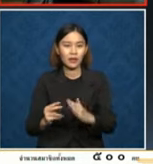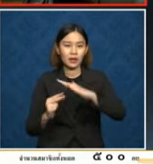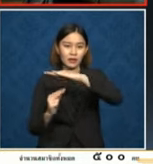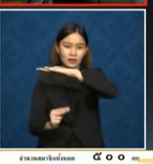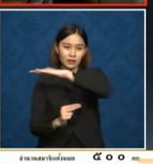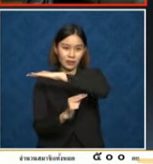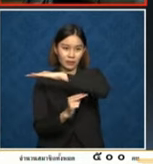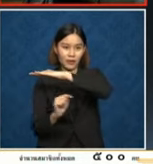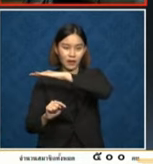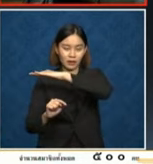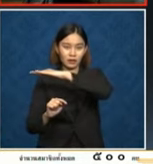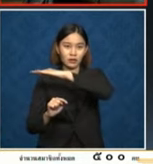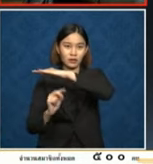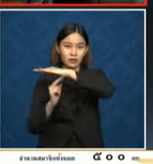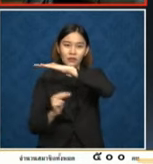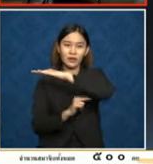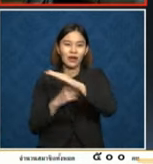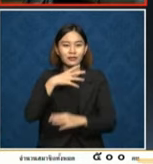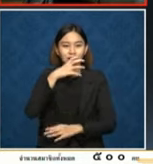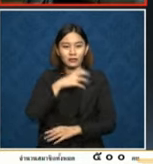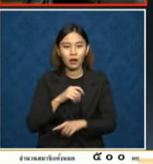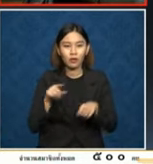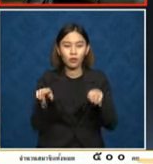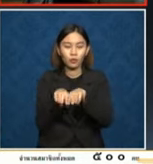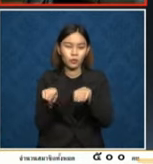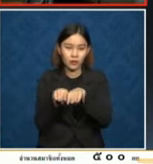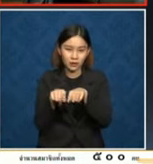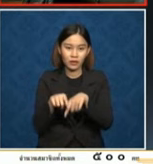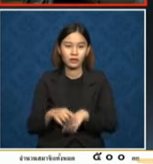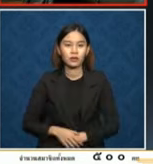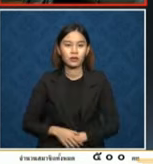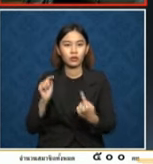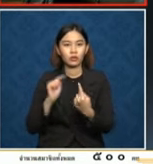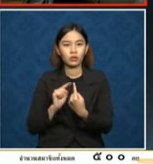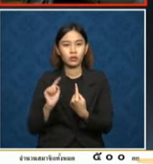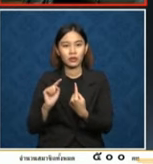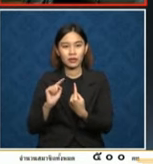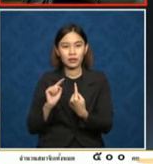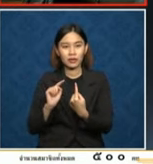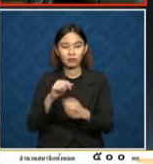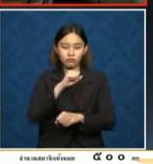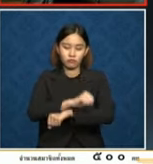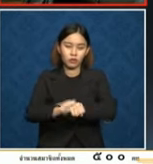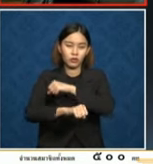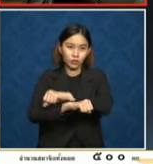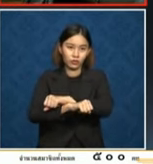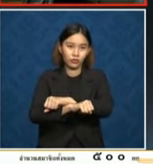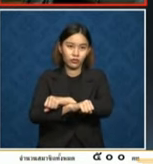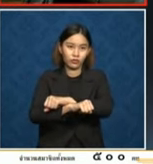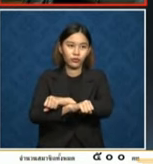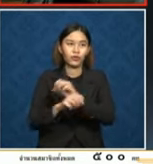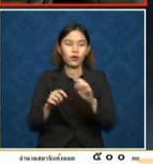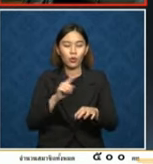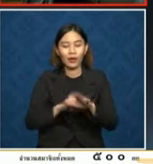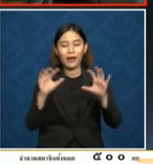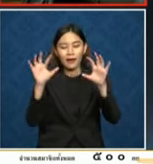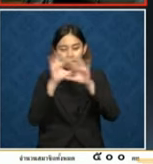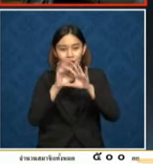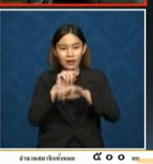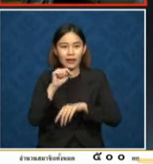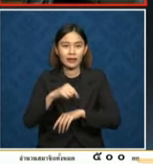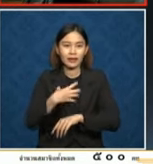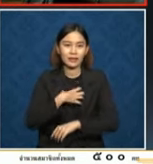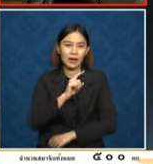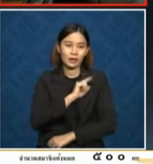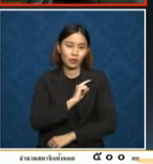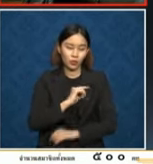านตัวถัดมาอยู่ในสภาพเดียวกันแล้วก็อยู่ในระยะเวลาที่การก่อสร้างพร้อมๆกันก็ขอให้หน่วยงานที่เกี่ยวข้องช่วยม